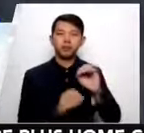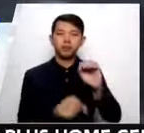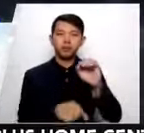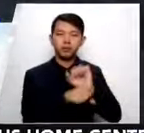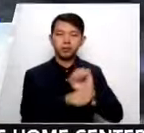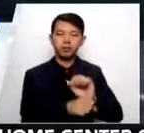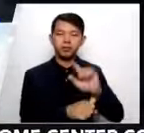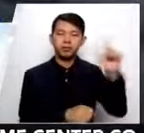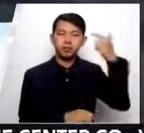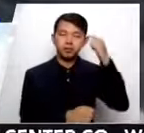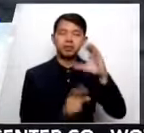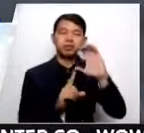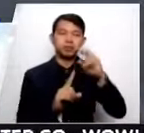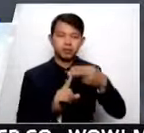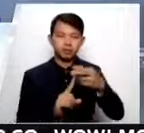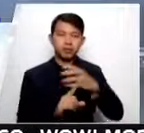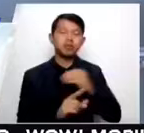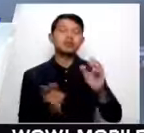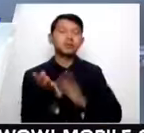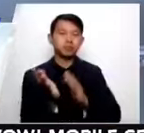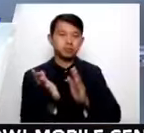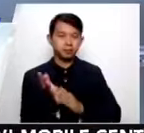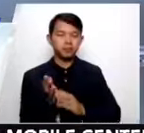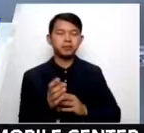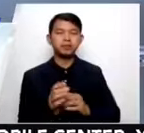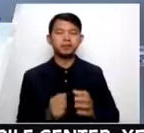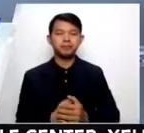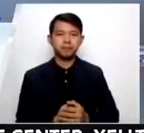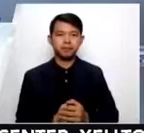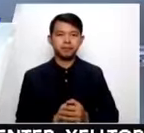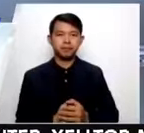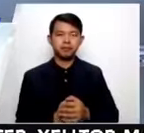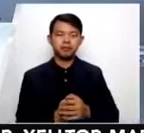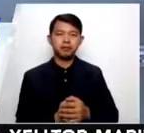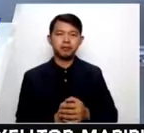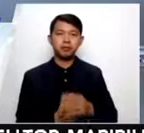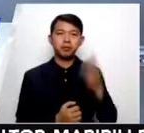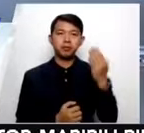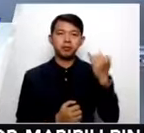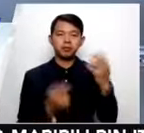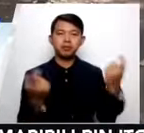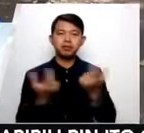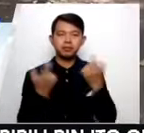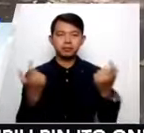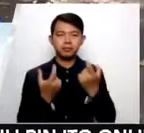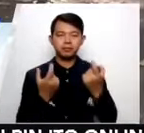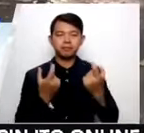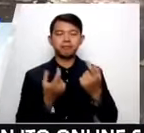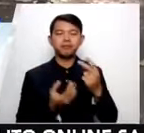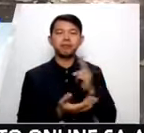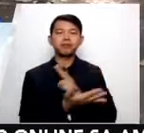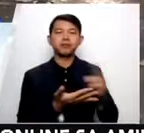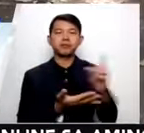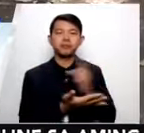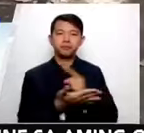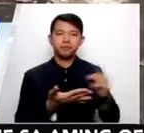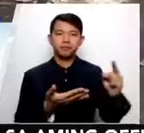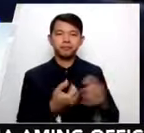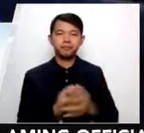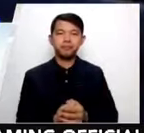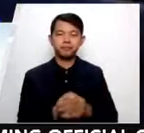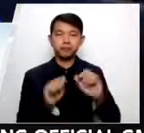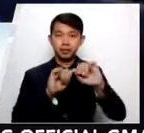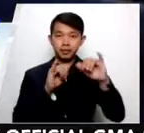pribadong eskwelahan. Kaugnayan ng obserbasyon ng Semana Santa. Tuloy naman ang operasyon ng mga ahensya na may kinalaman sa